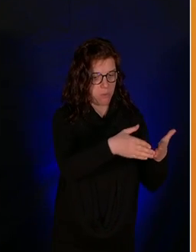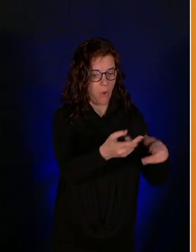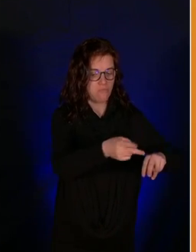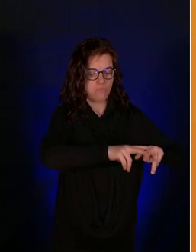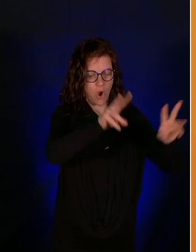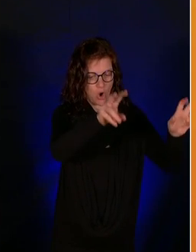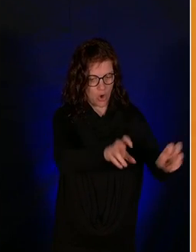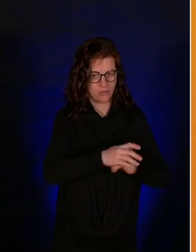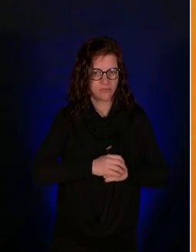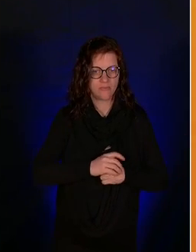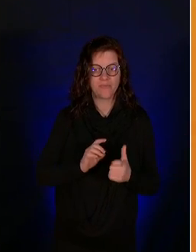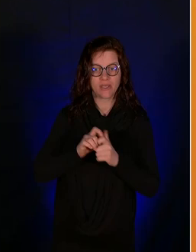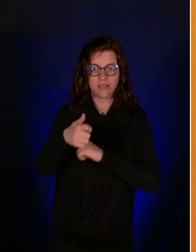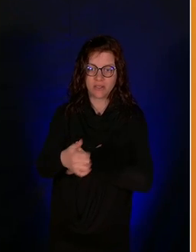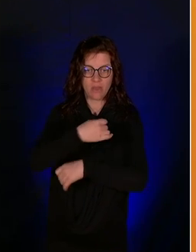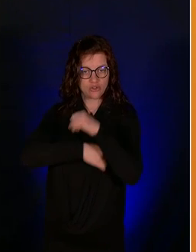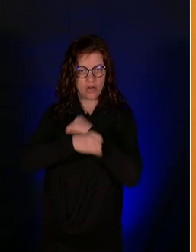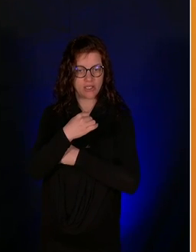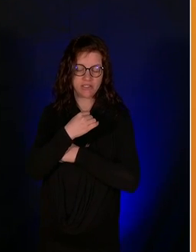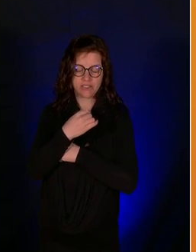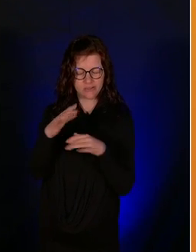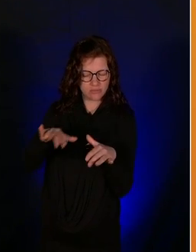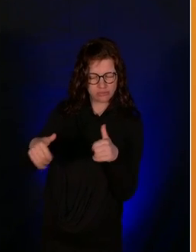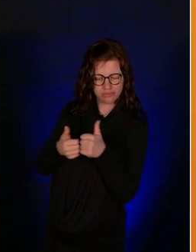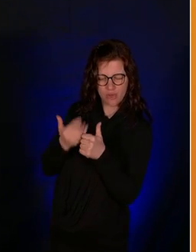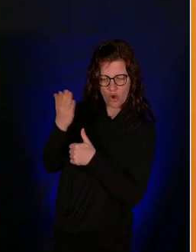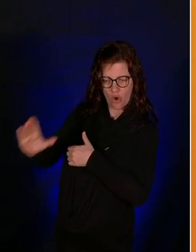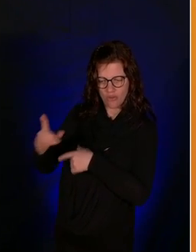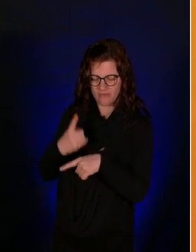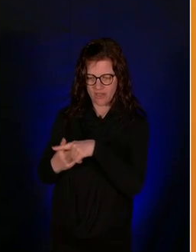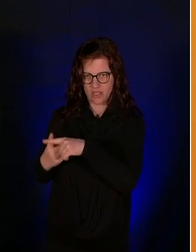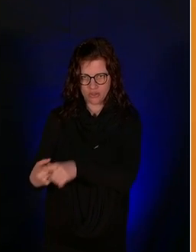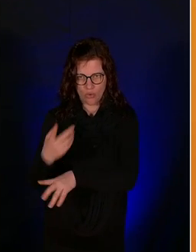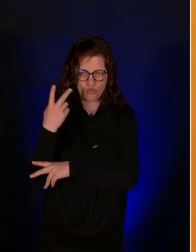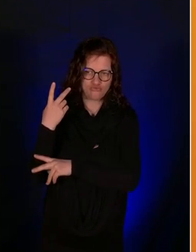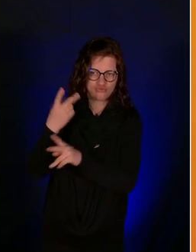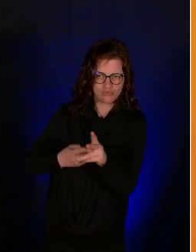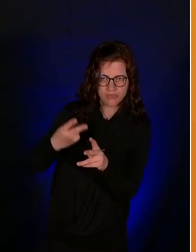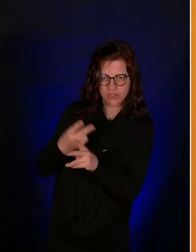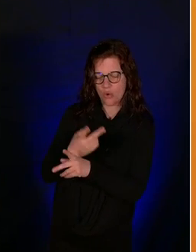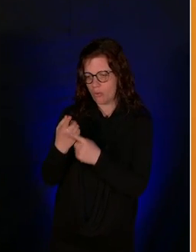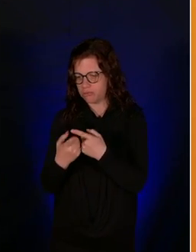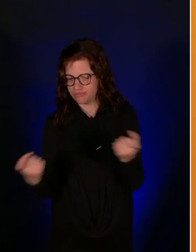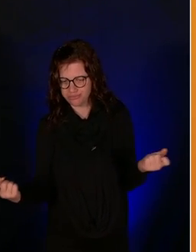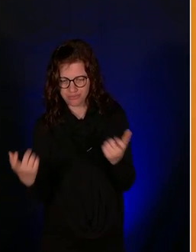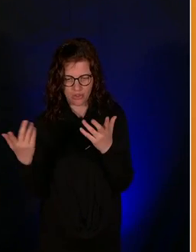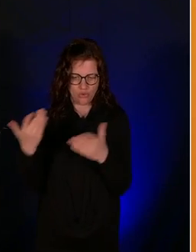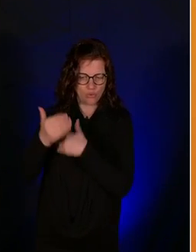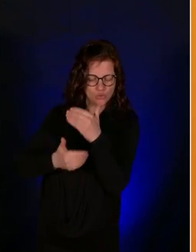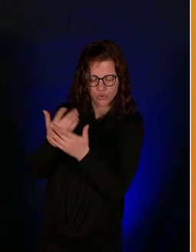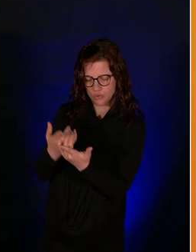démarche élaborée avec d'autres fédérations, la FNIC, les cheminots, l'énergie, verre et céramique, la